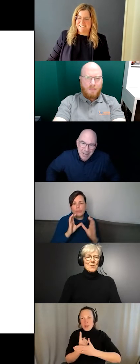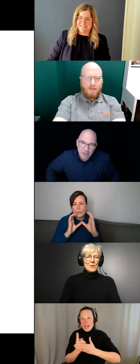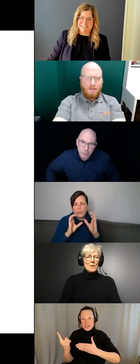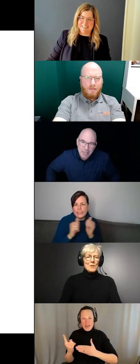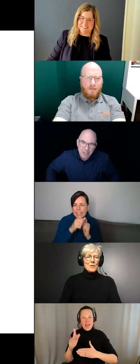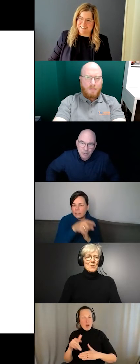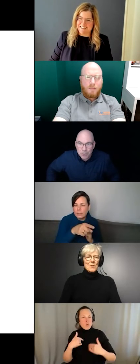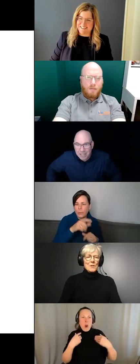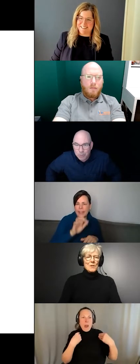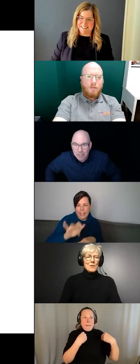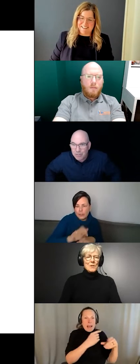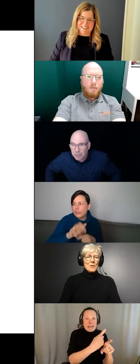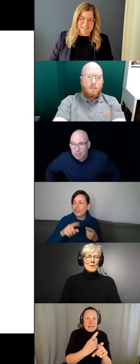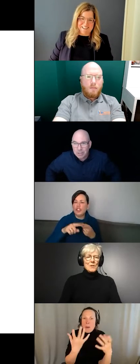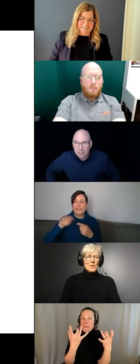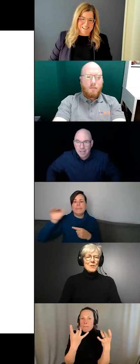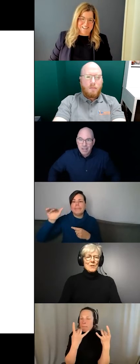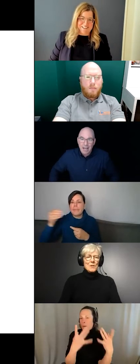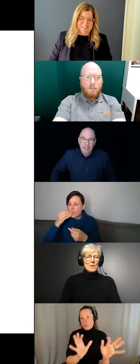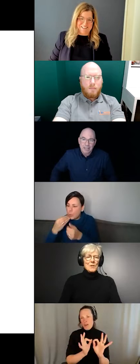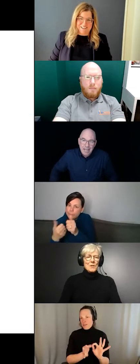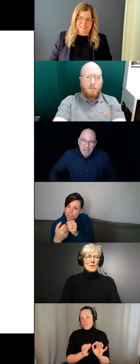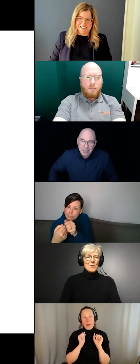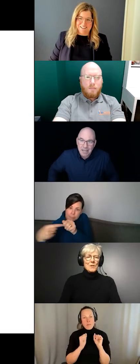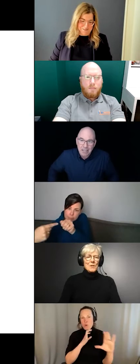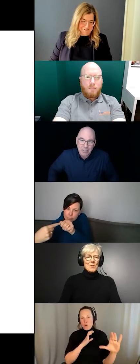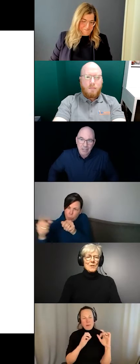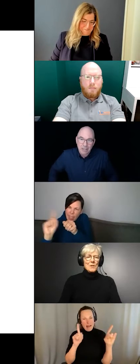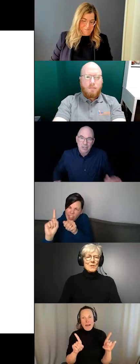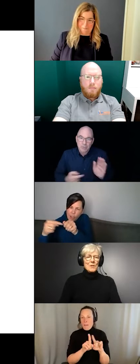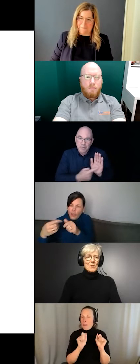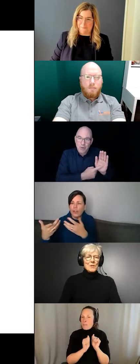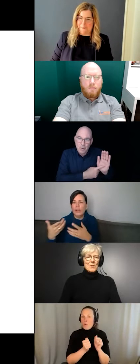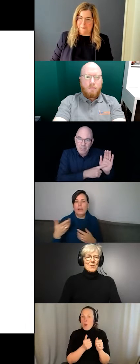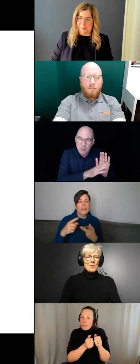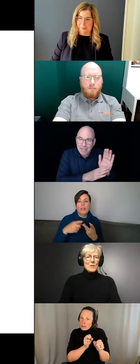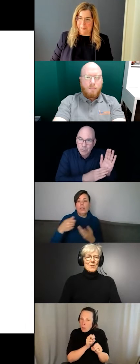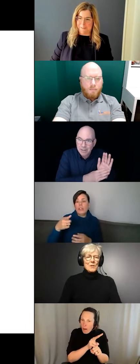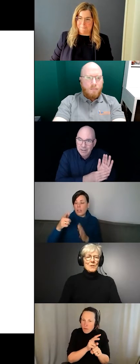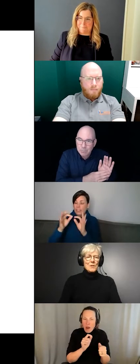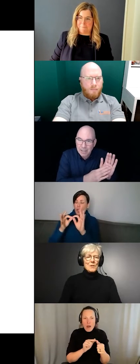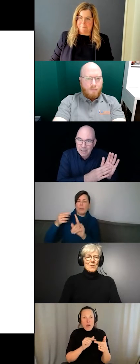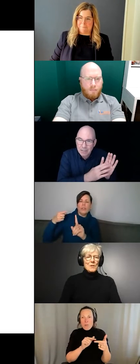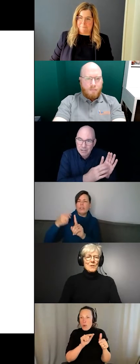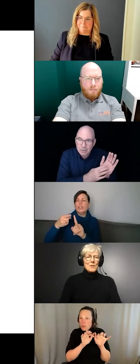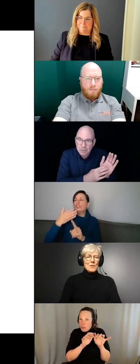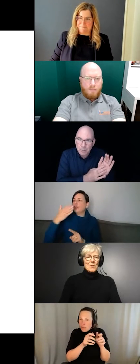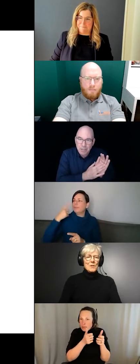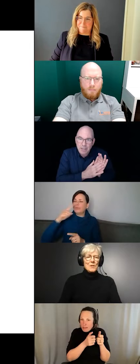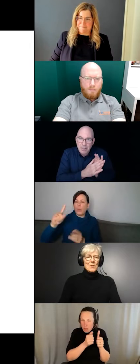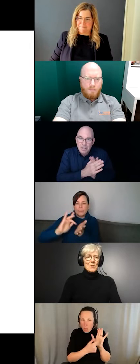7, ce n'est pas simplement que je suis là en train de magasiner. Je n'ai pas besoin d'un interprète avec moi. J'ai d'autres façons de communiquer avec des individus. Je peux